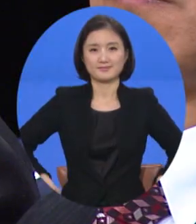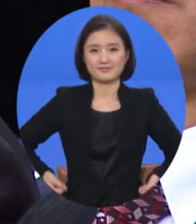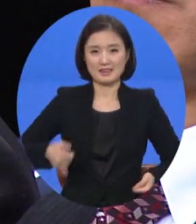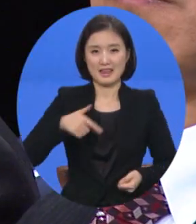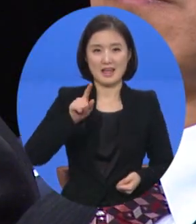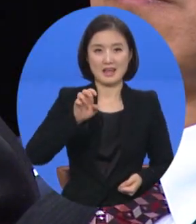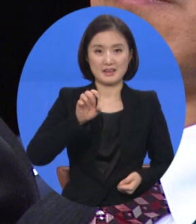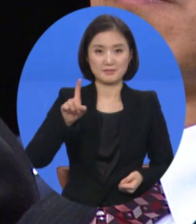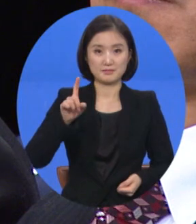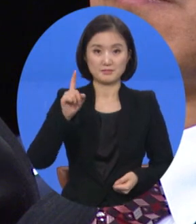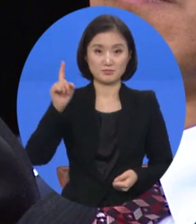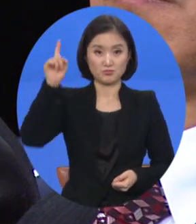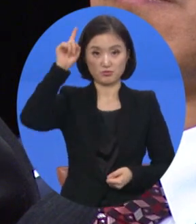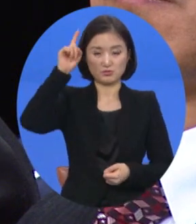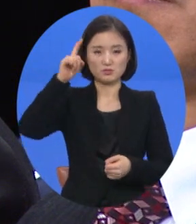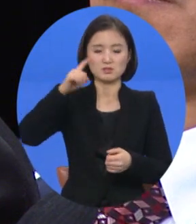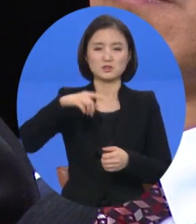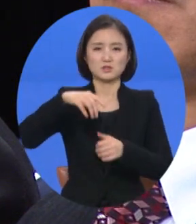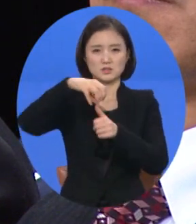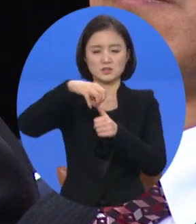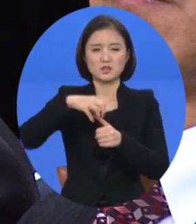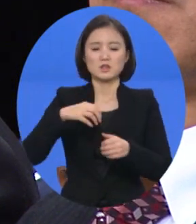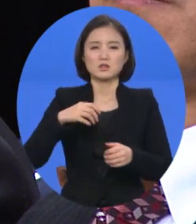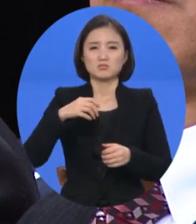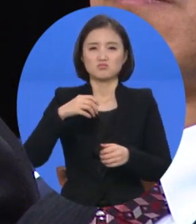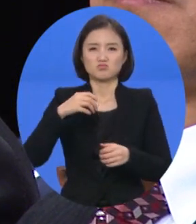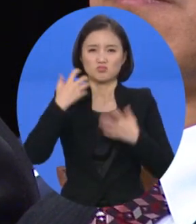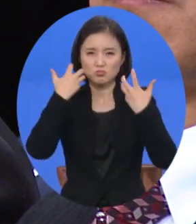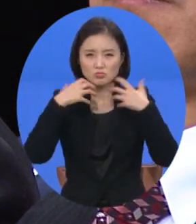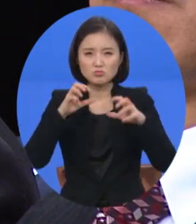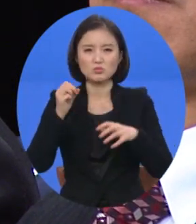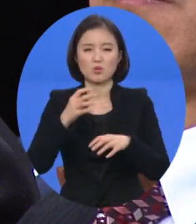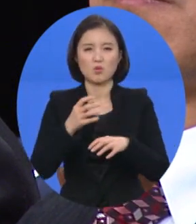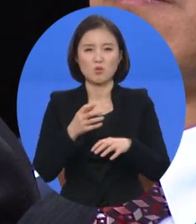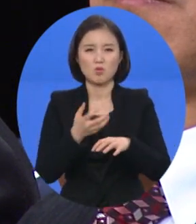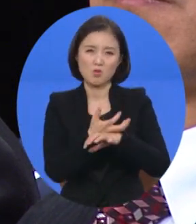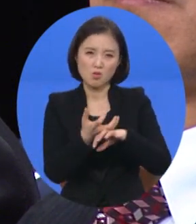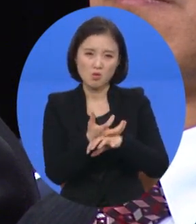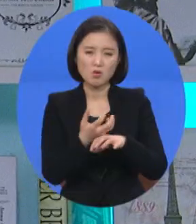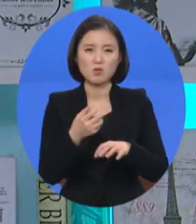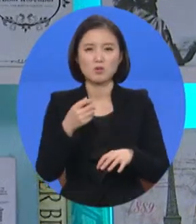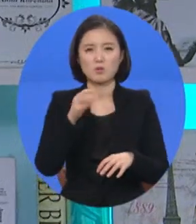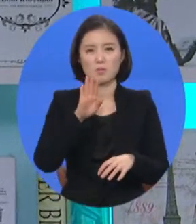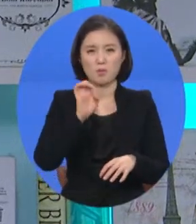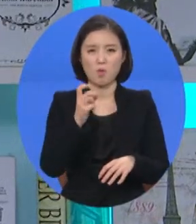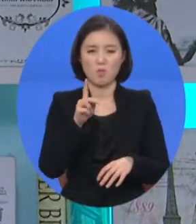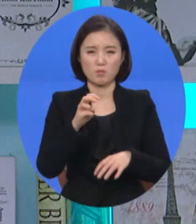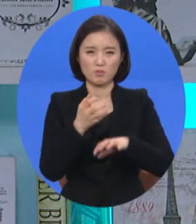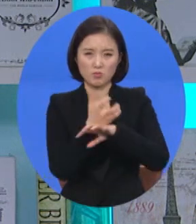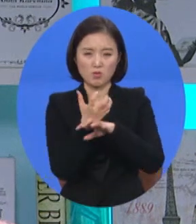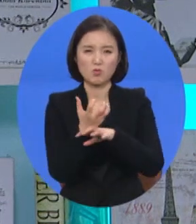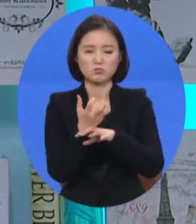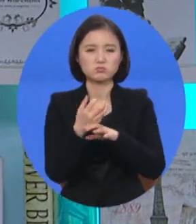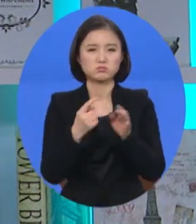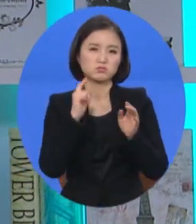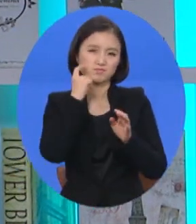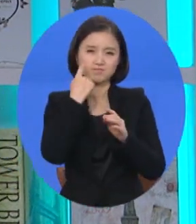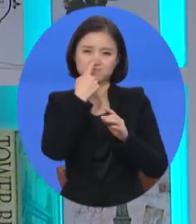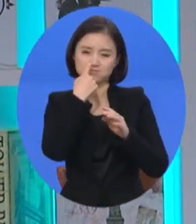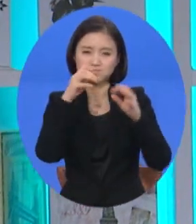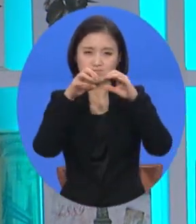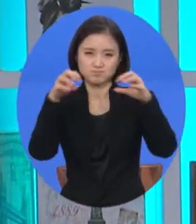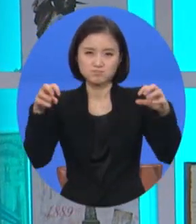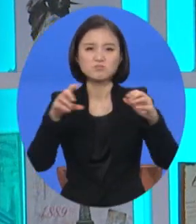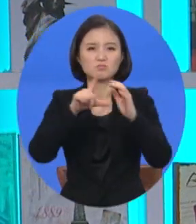해 필이면 살아있는 호랑이나 펴보면 그리는 게 좋을 것 같은데 왜 그 죽음 껍질을 그리는 야 그런데 여러분